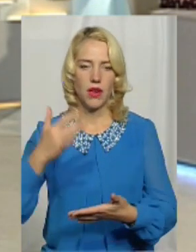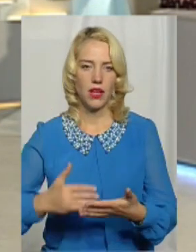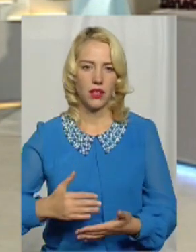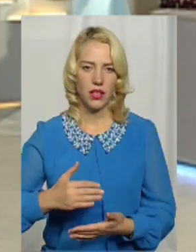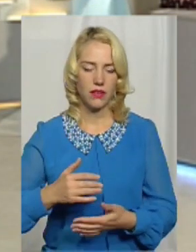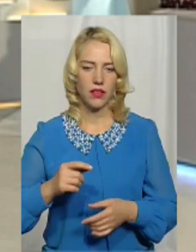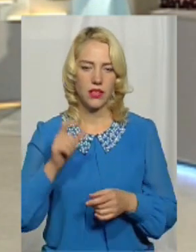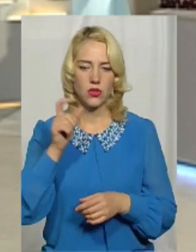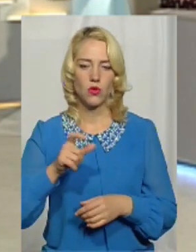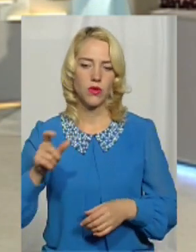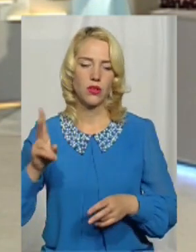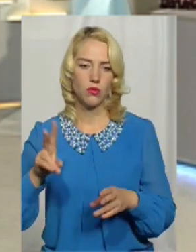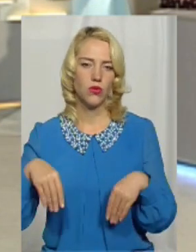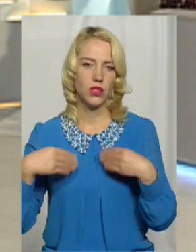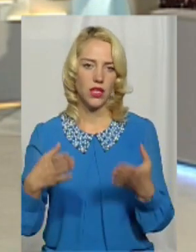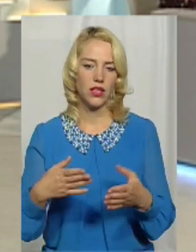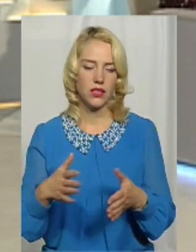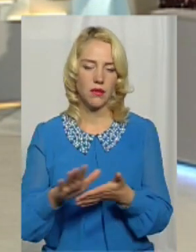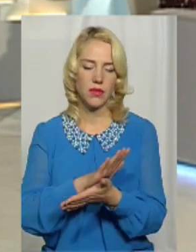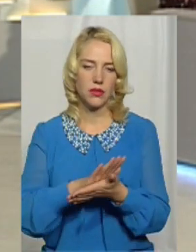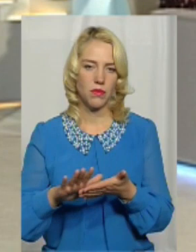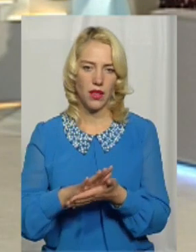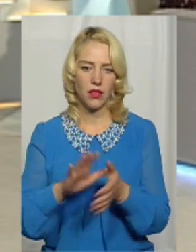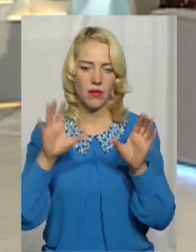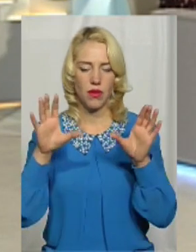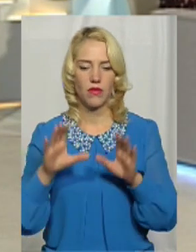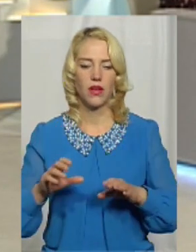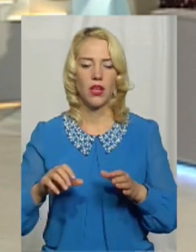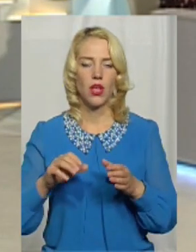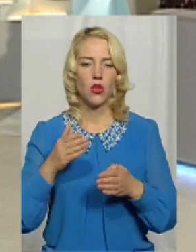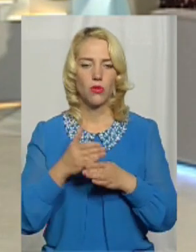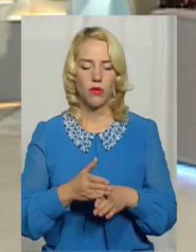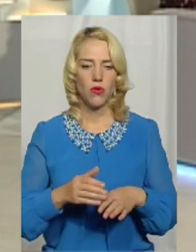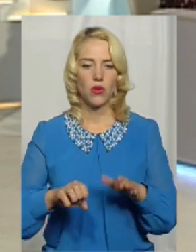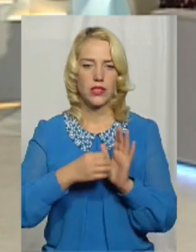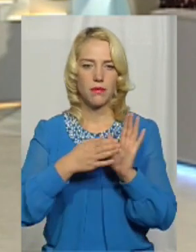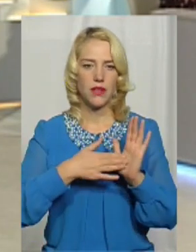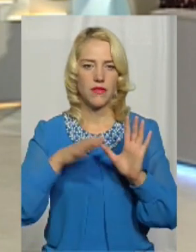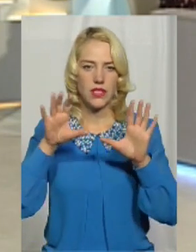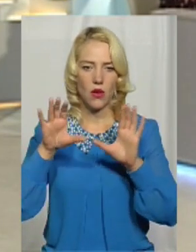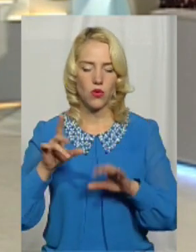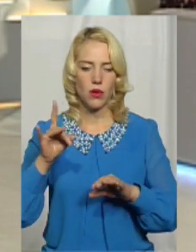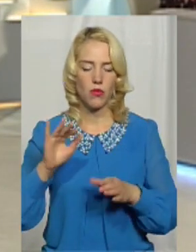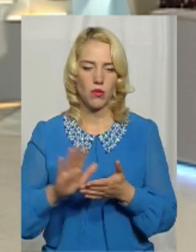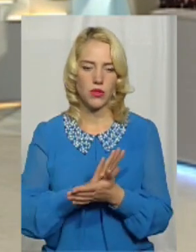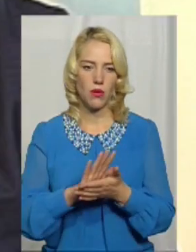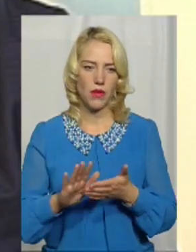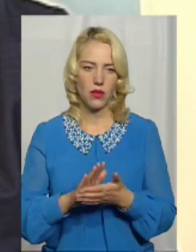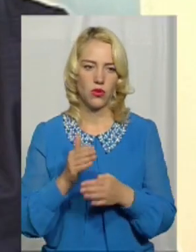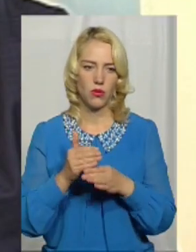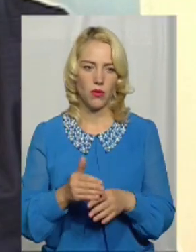суб'єктів, яким надається безоплатна правова допомога, закріплений в законі, в тому ж законі про безоплатну правову